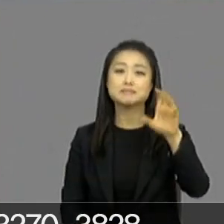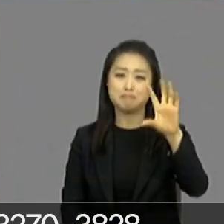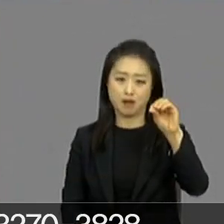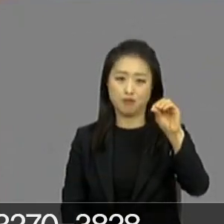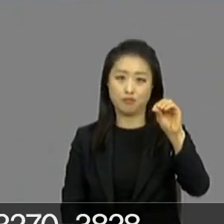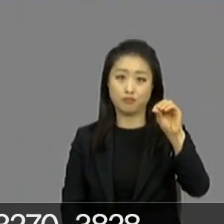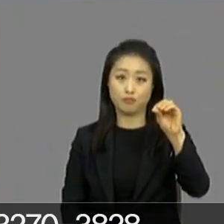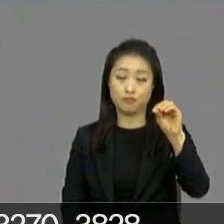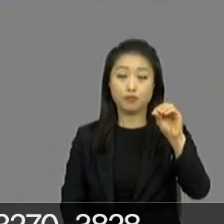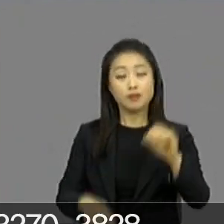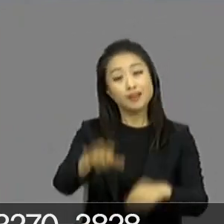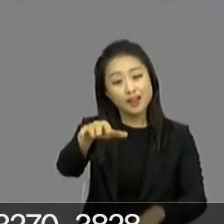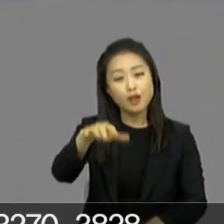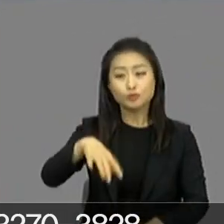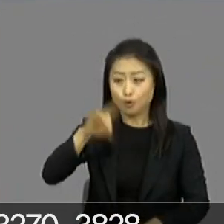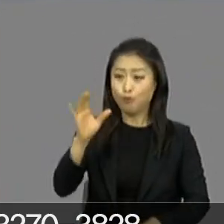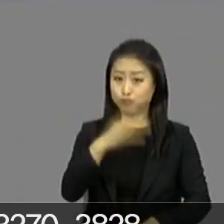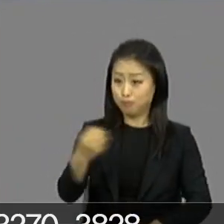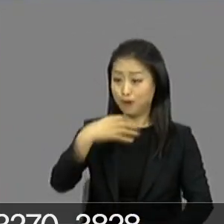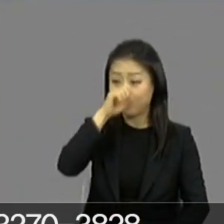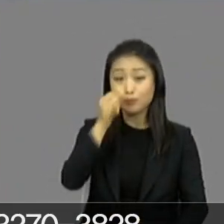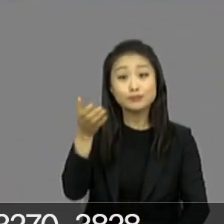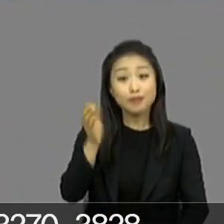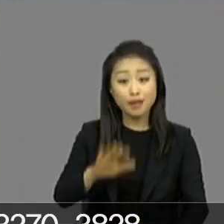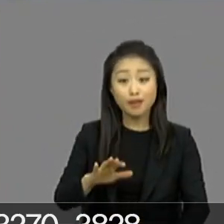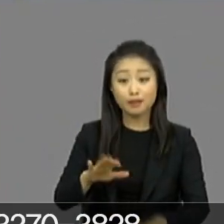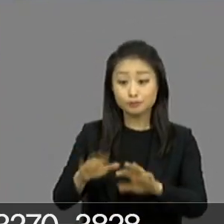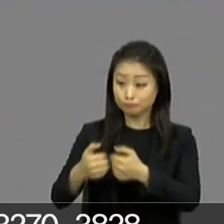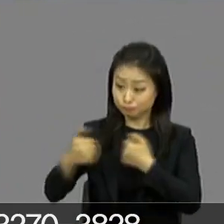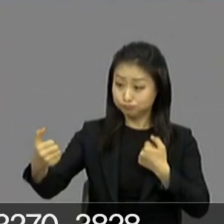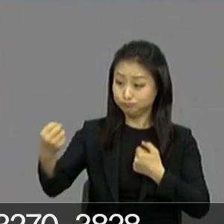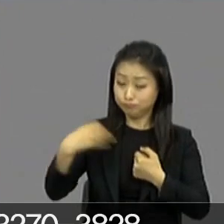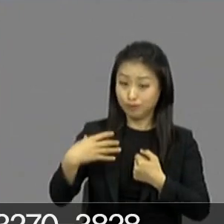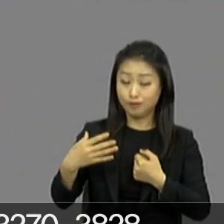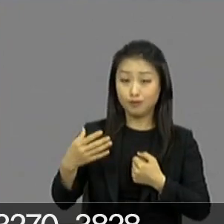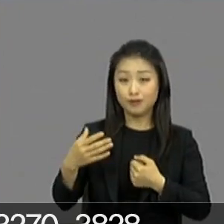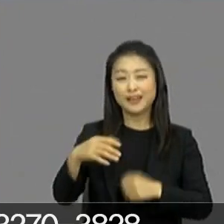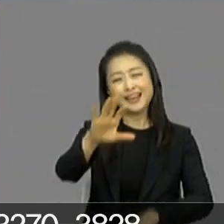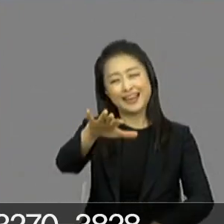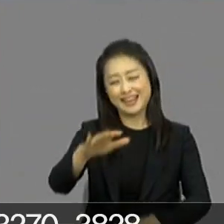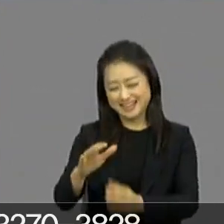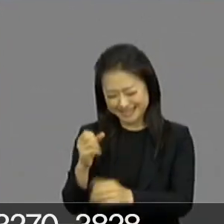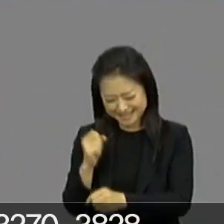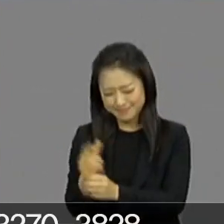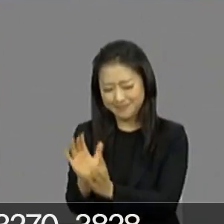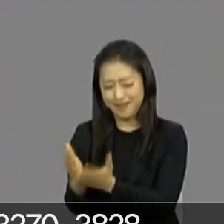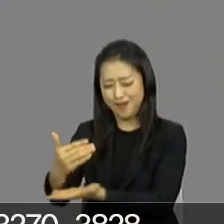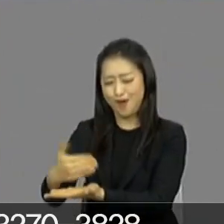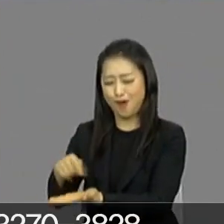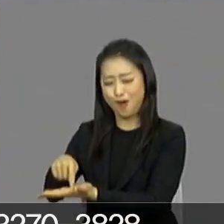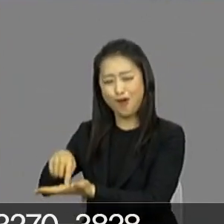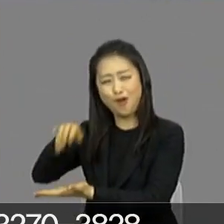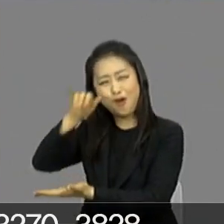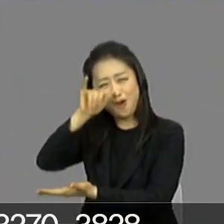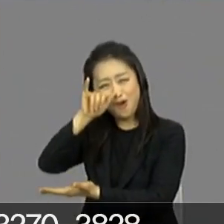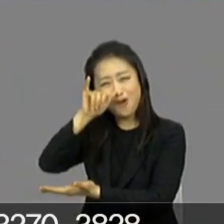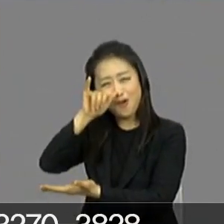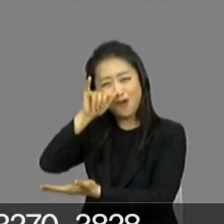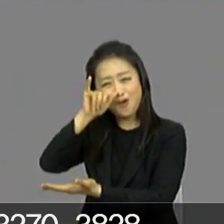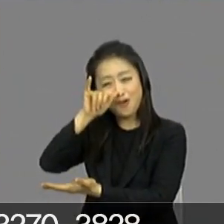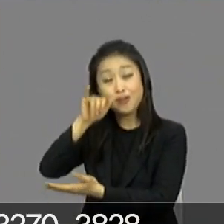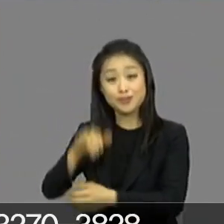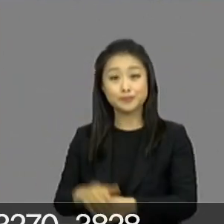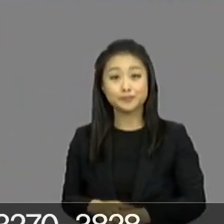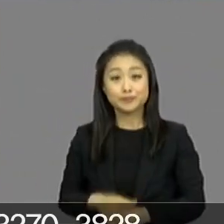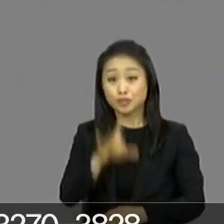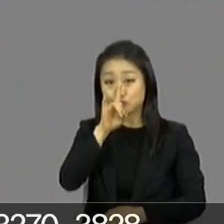처음부터 얘 길었으면 이번이 그 길을 할 수가 있을 정도다 내가 다 서 있기 때문에 들어오신 그건 정부의 이것이 가능할 때